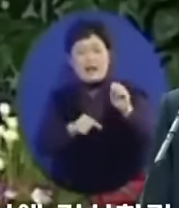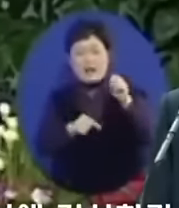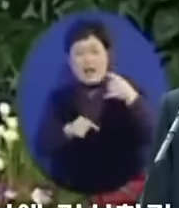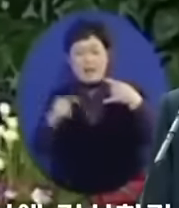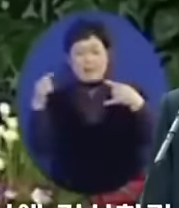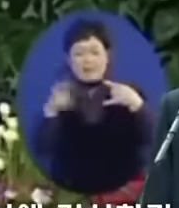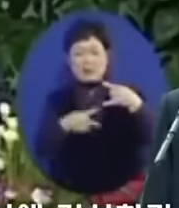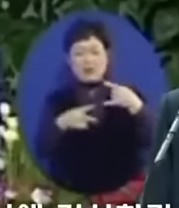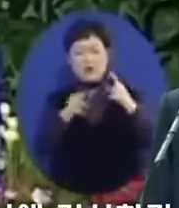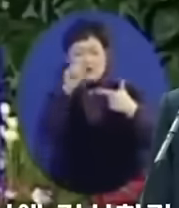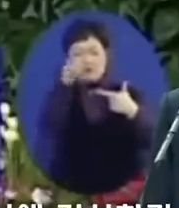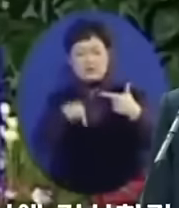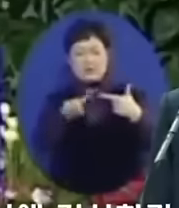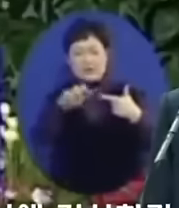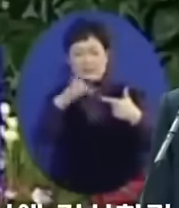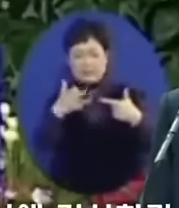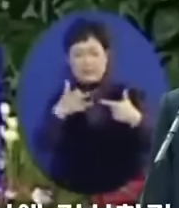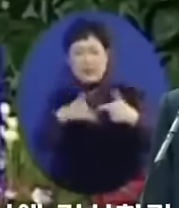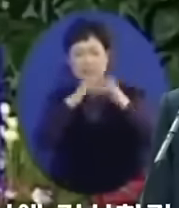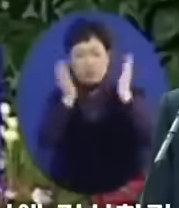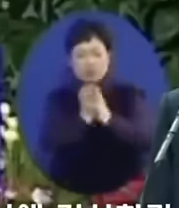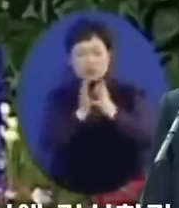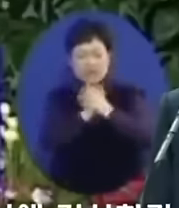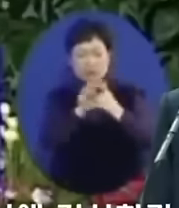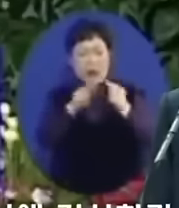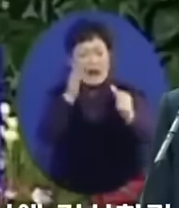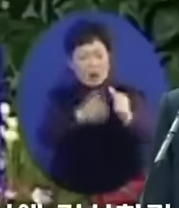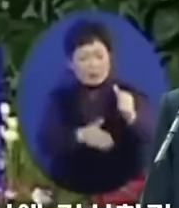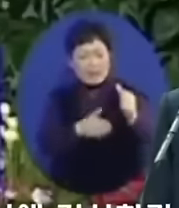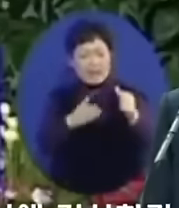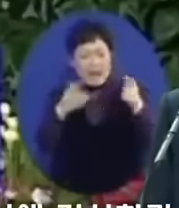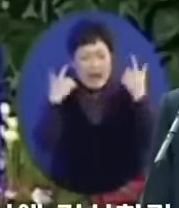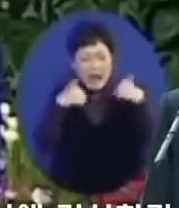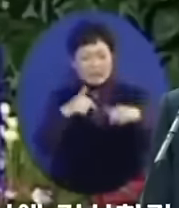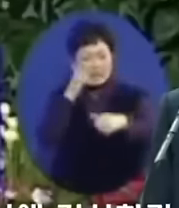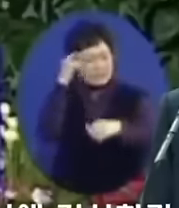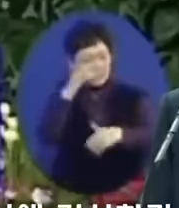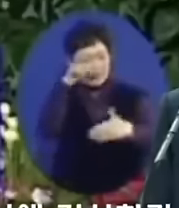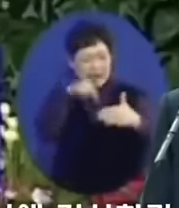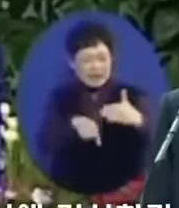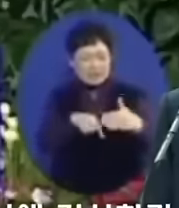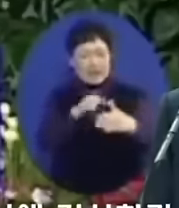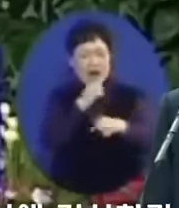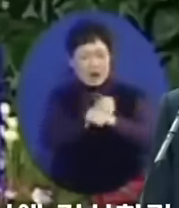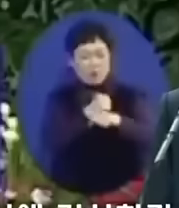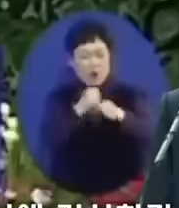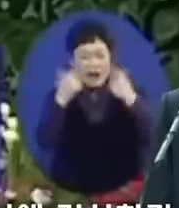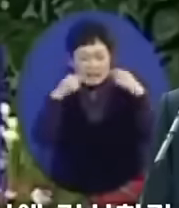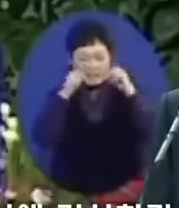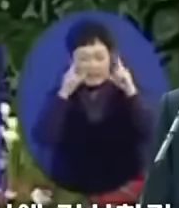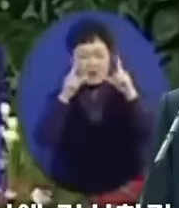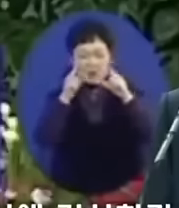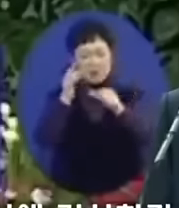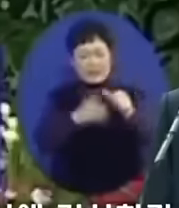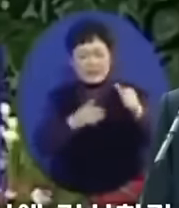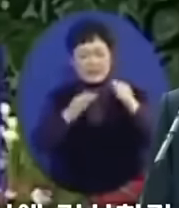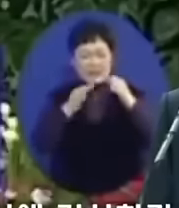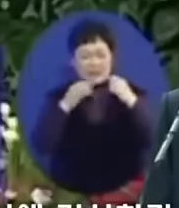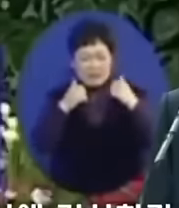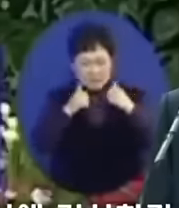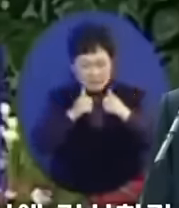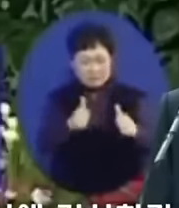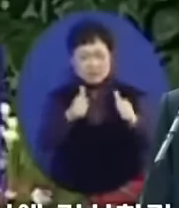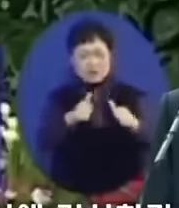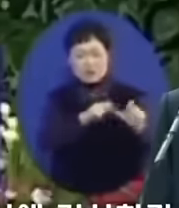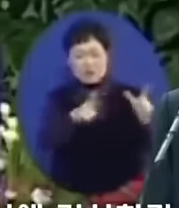18절에 모든 기도와 간구를 하되 항상 성령 안에서 기도하고 이를 위하여 깨어 구하기를 항상 힘쓰라. 여러 성도를 위하여